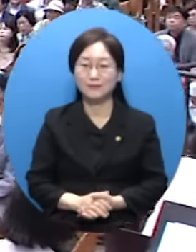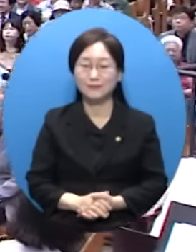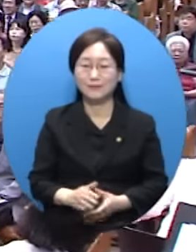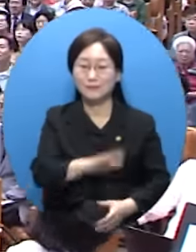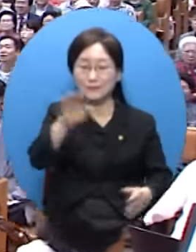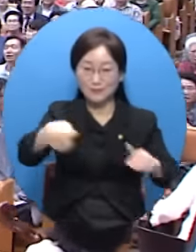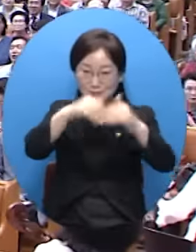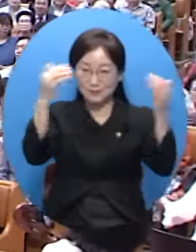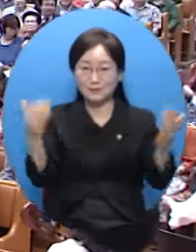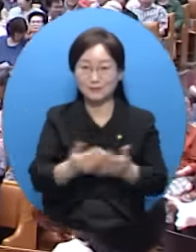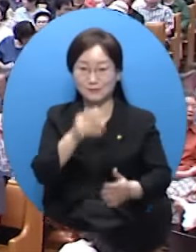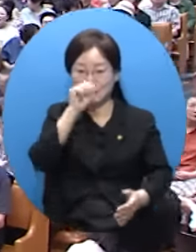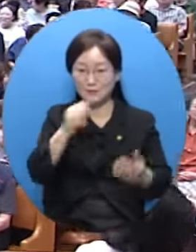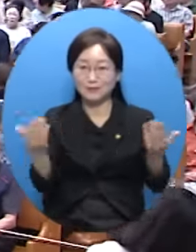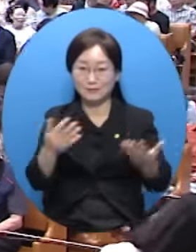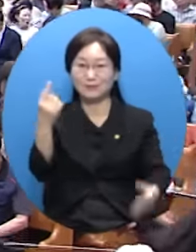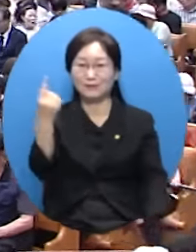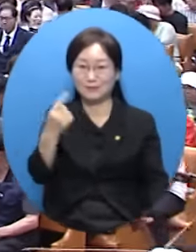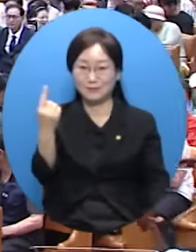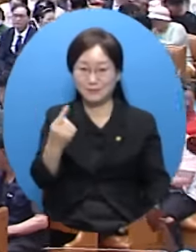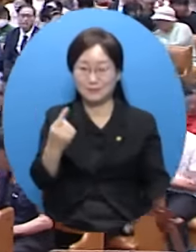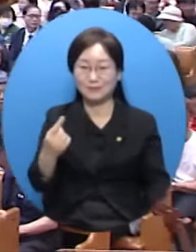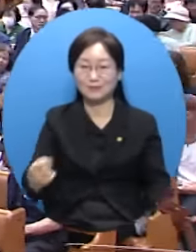우리 모두에게 좋은 일이 일어납니다.